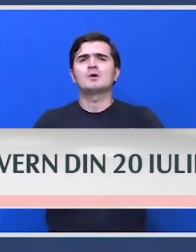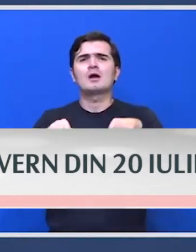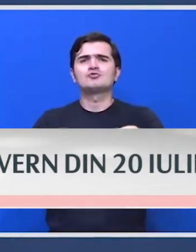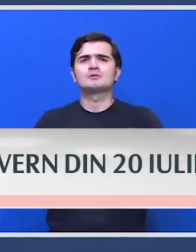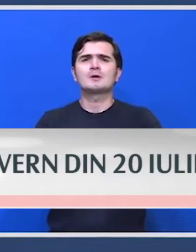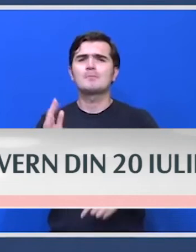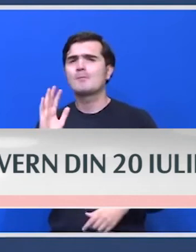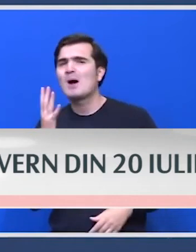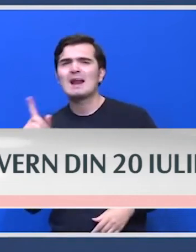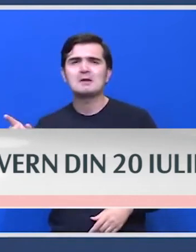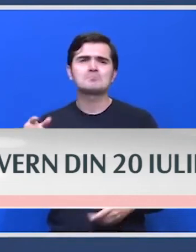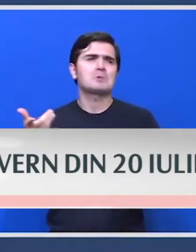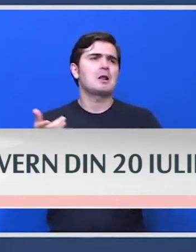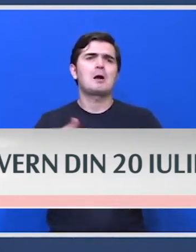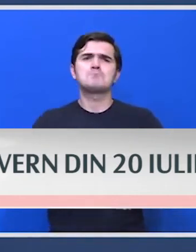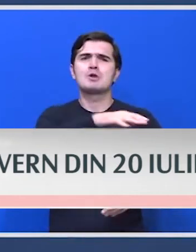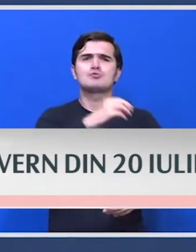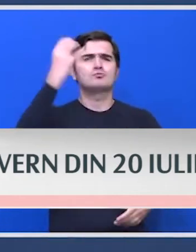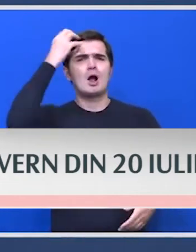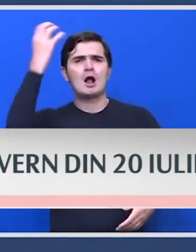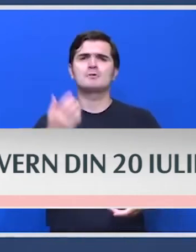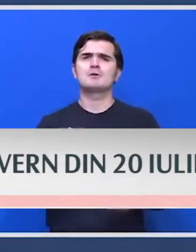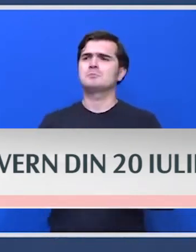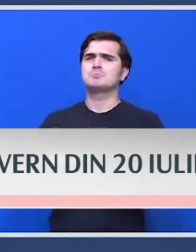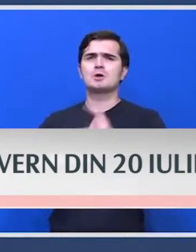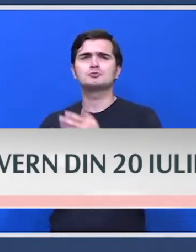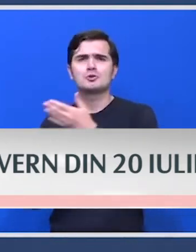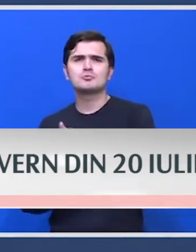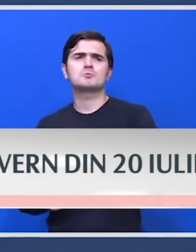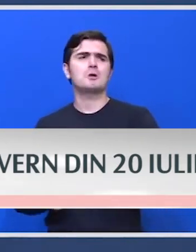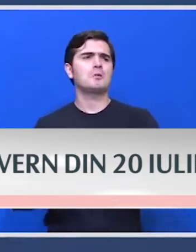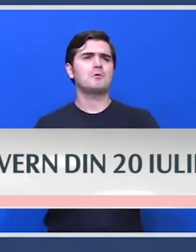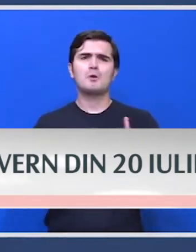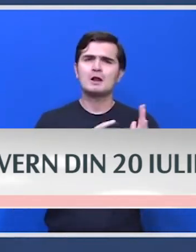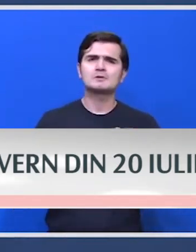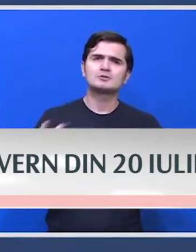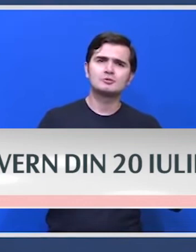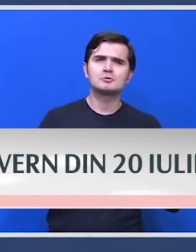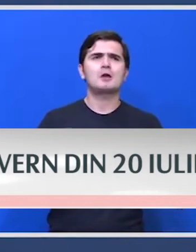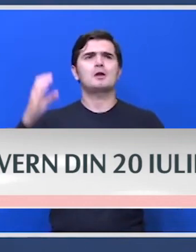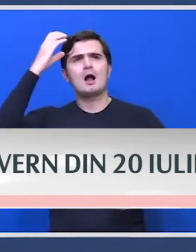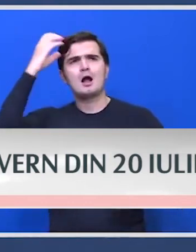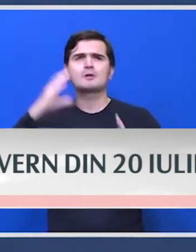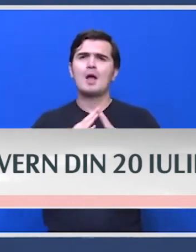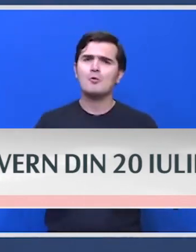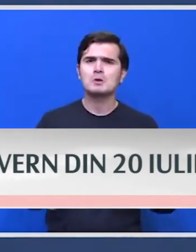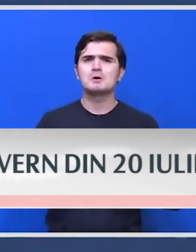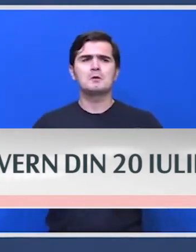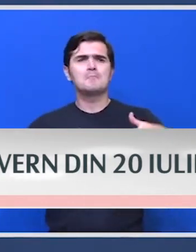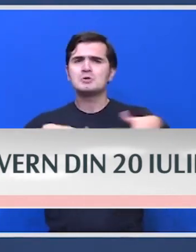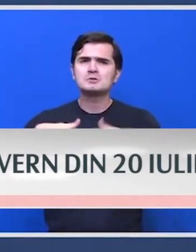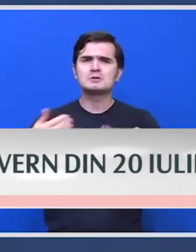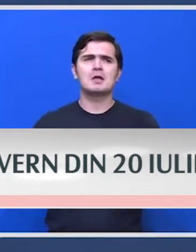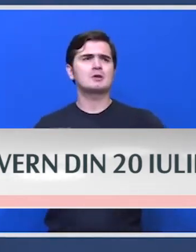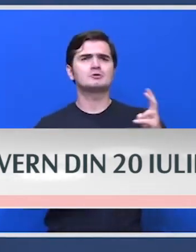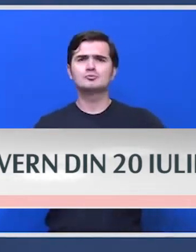aceste opinii din partea mediului academic, din partea institutelor și organizațiilor de cercetare, Academia Română, ministere,